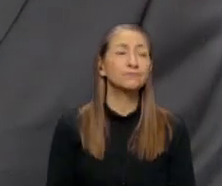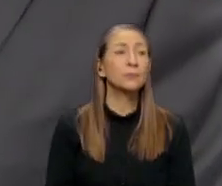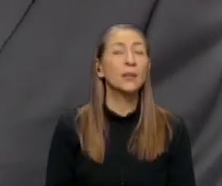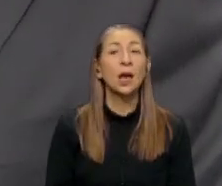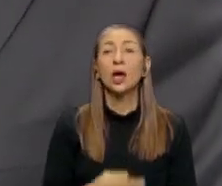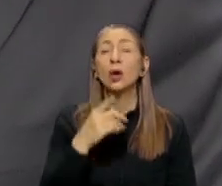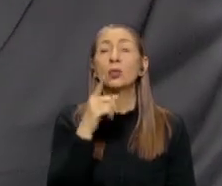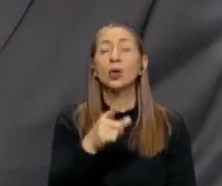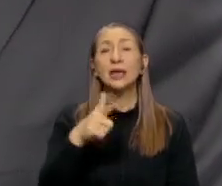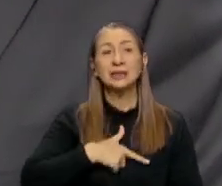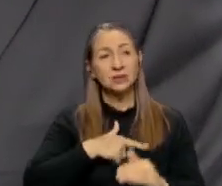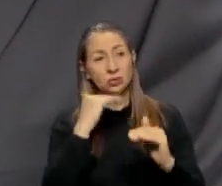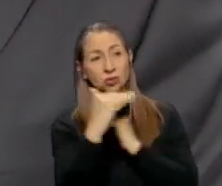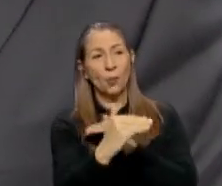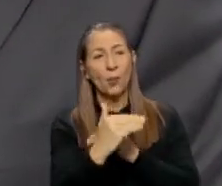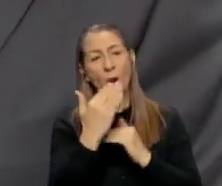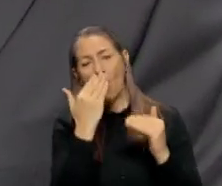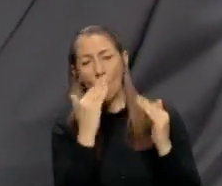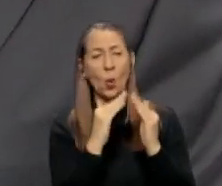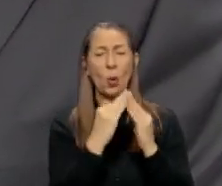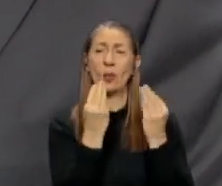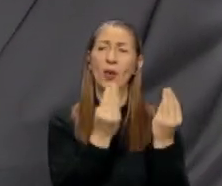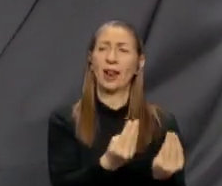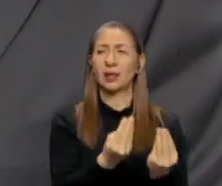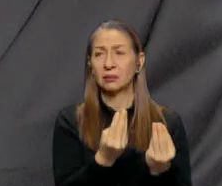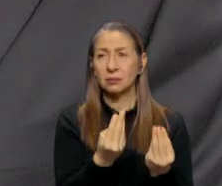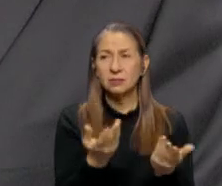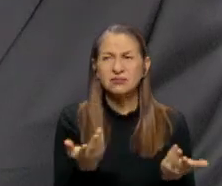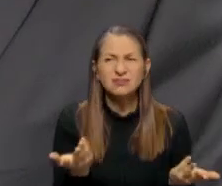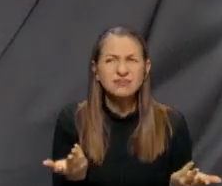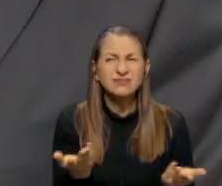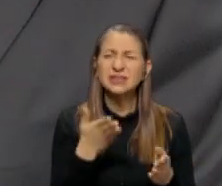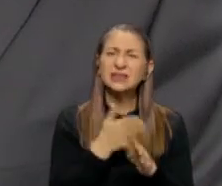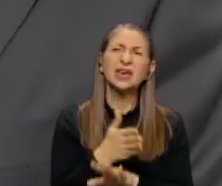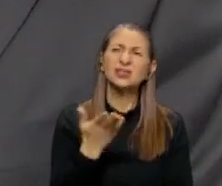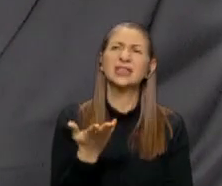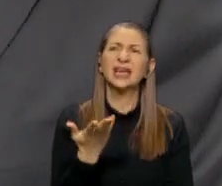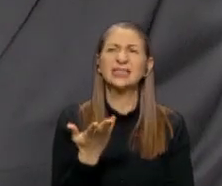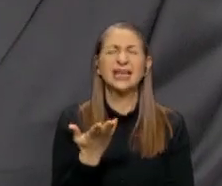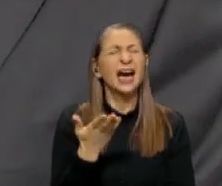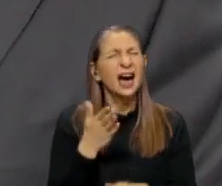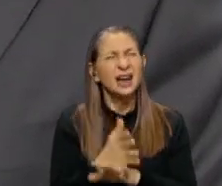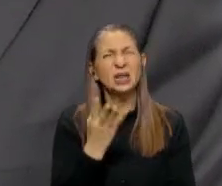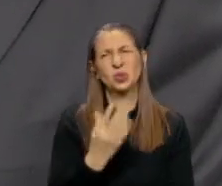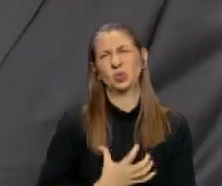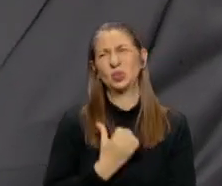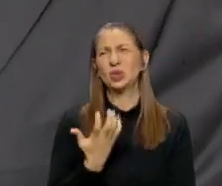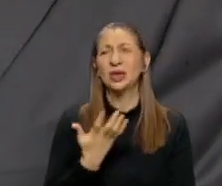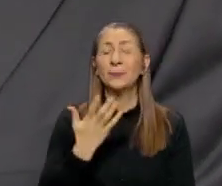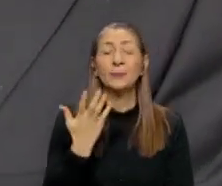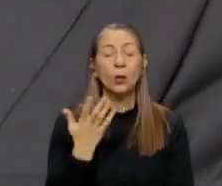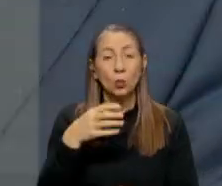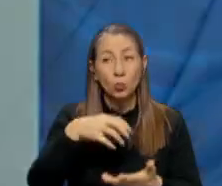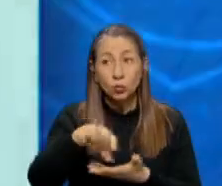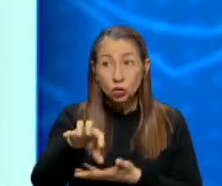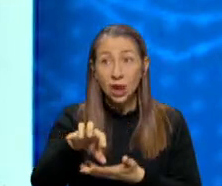bu İzmir halkına reva görülen gerçekten hakikaten çok üzücü bir şeyin Çünkü